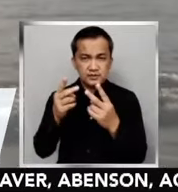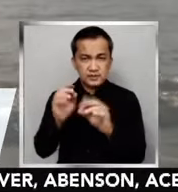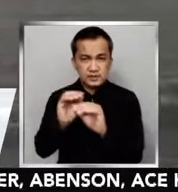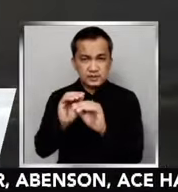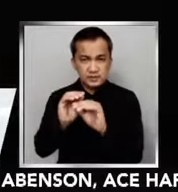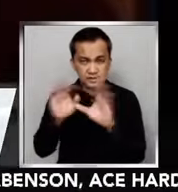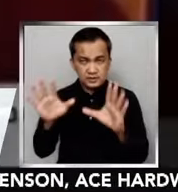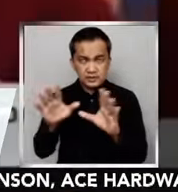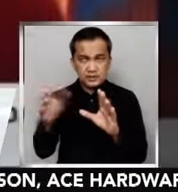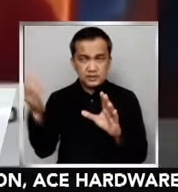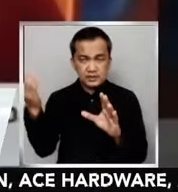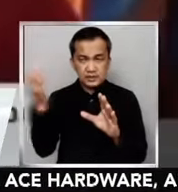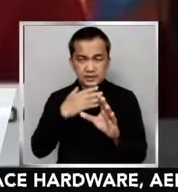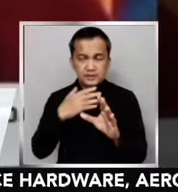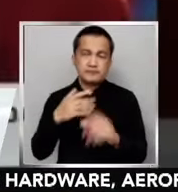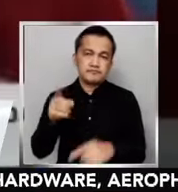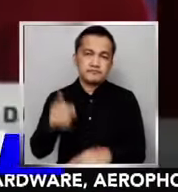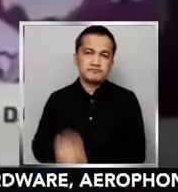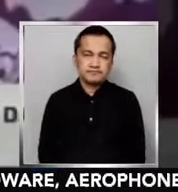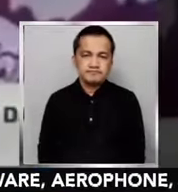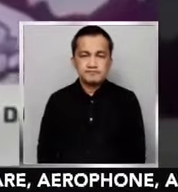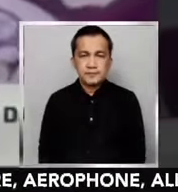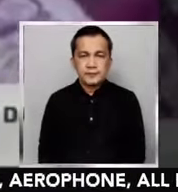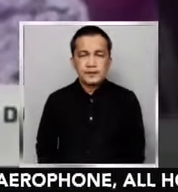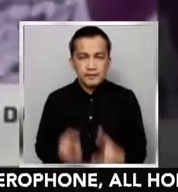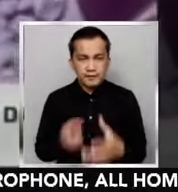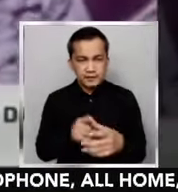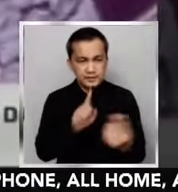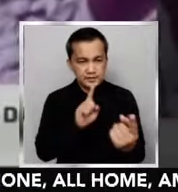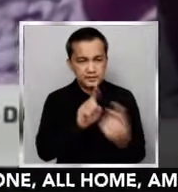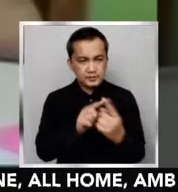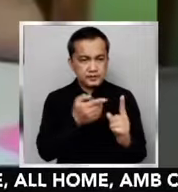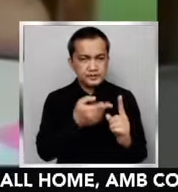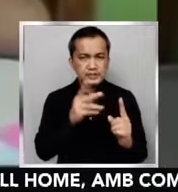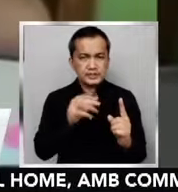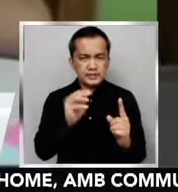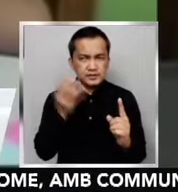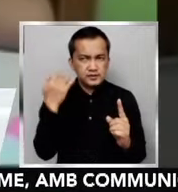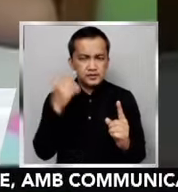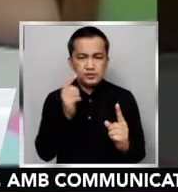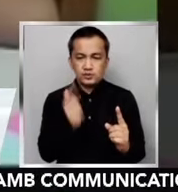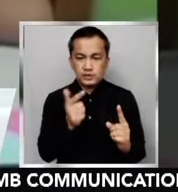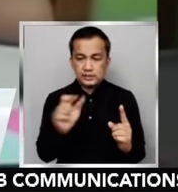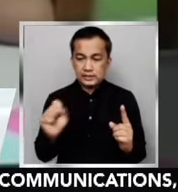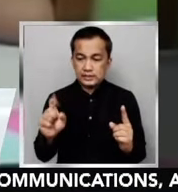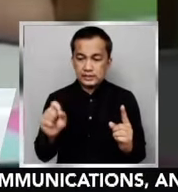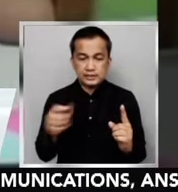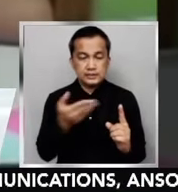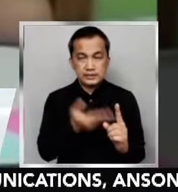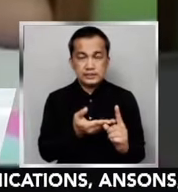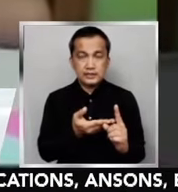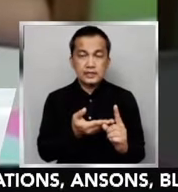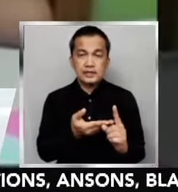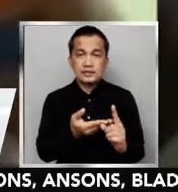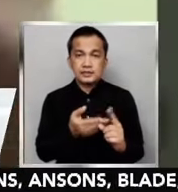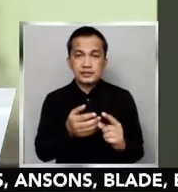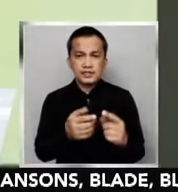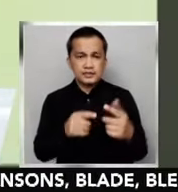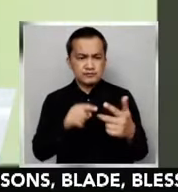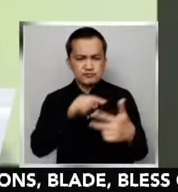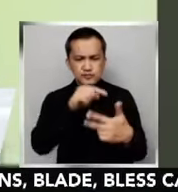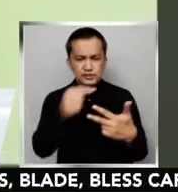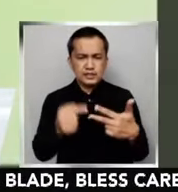ganda nito una nating nakilala si Kim Noong 2011 Isa siya sa tatlong magkakapatid na